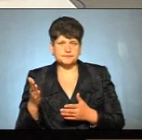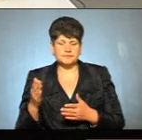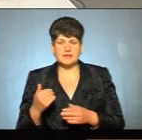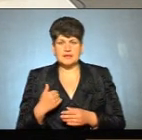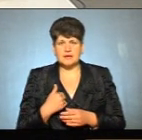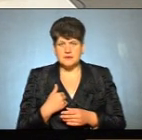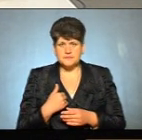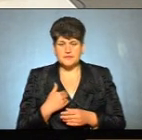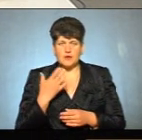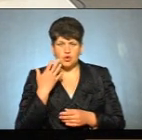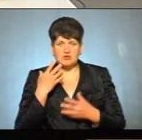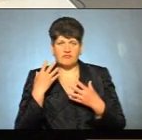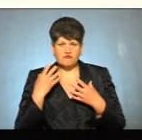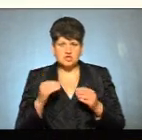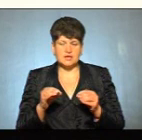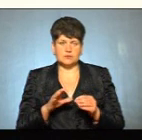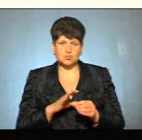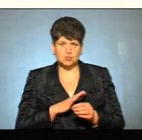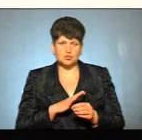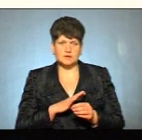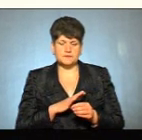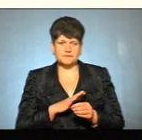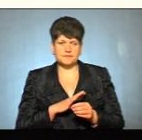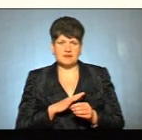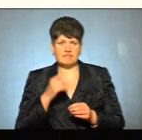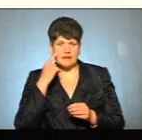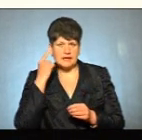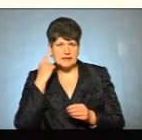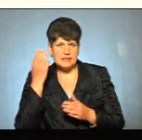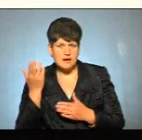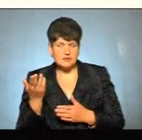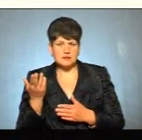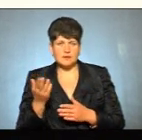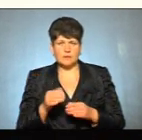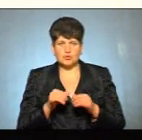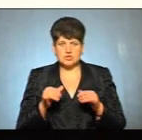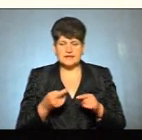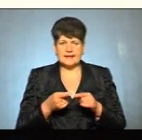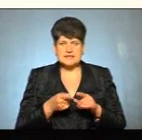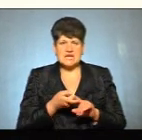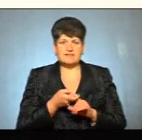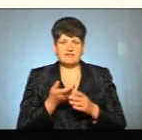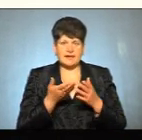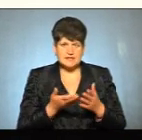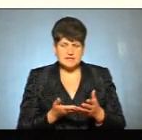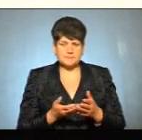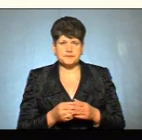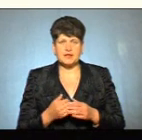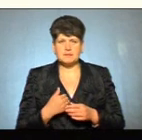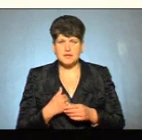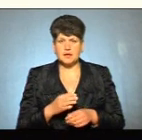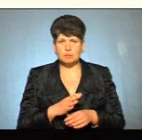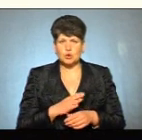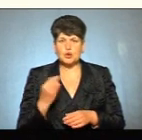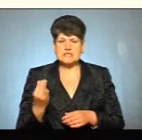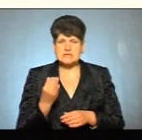я, коли вже була, скажімо, в Китаї поширена ця інфекція, і мені було